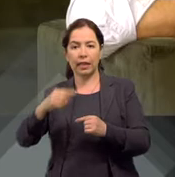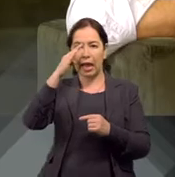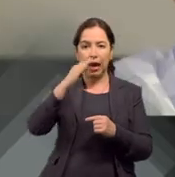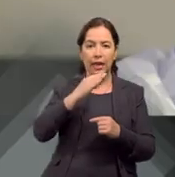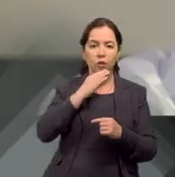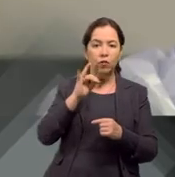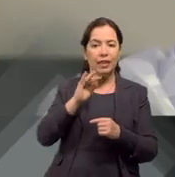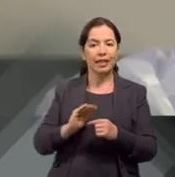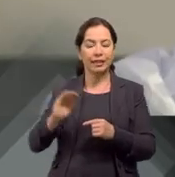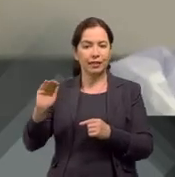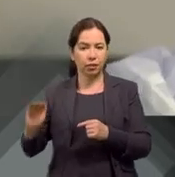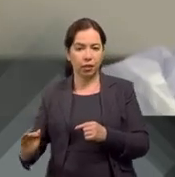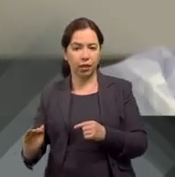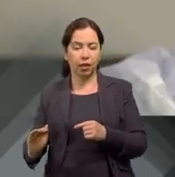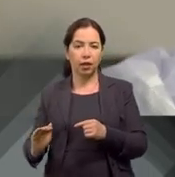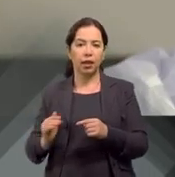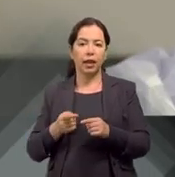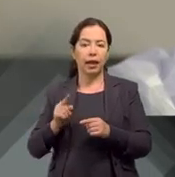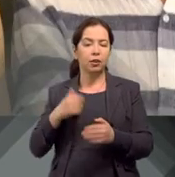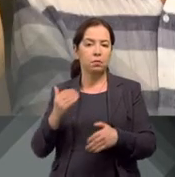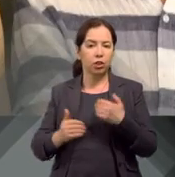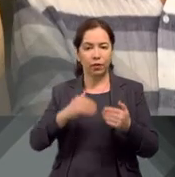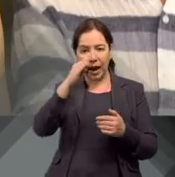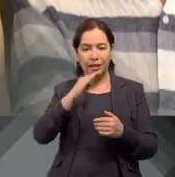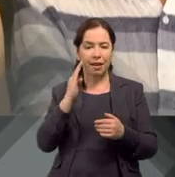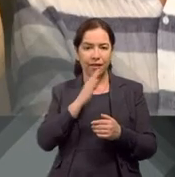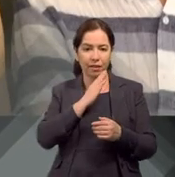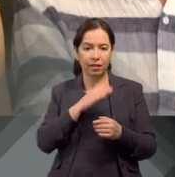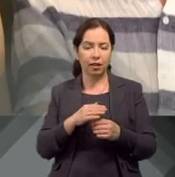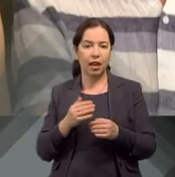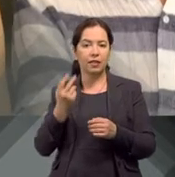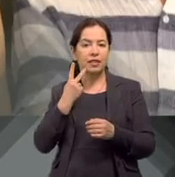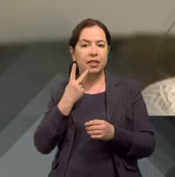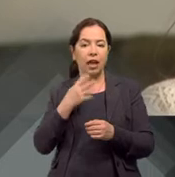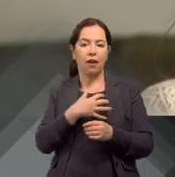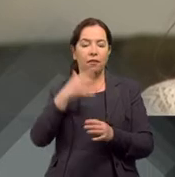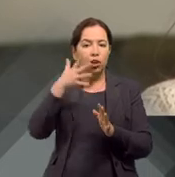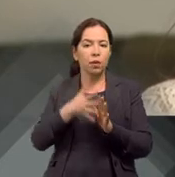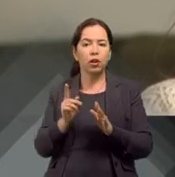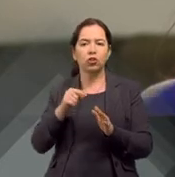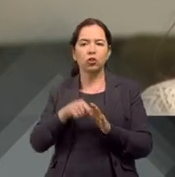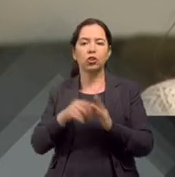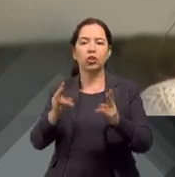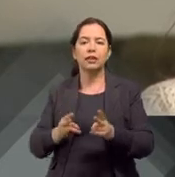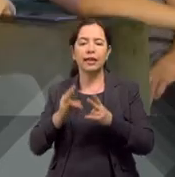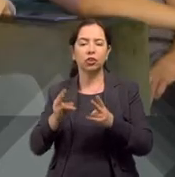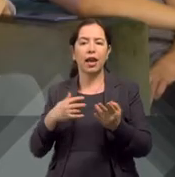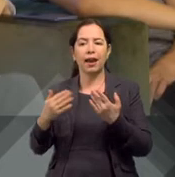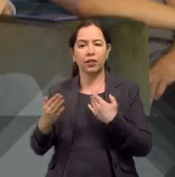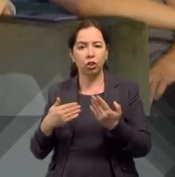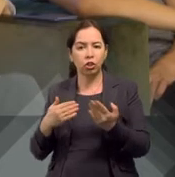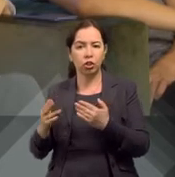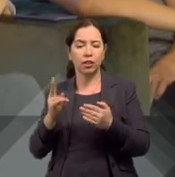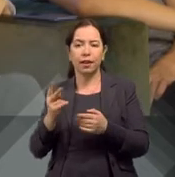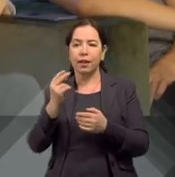переживают часто родители. Всегда важно понять, что это значит нежное отношение с тайной твоего ребенка, с тайной